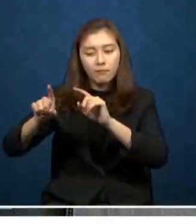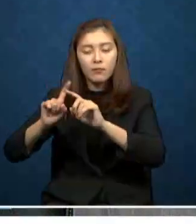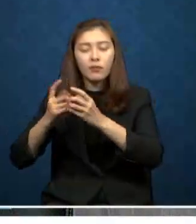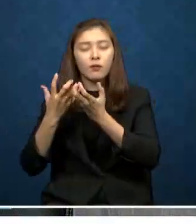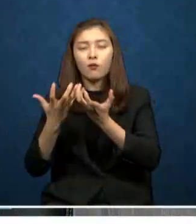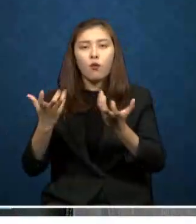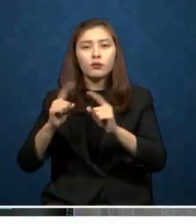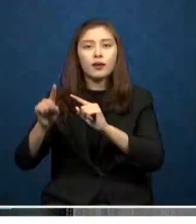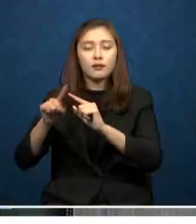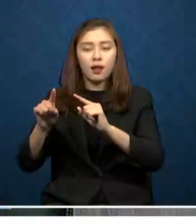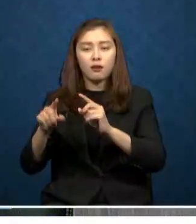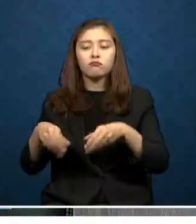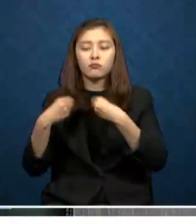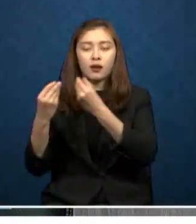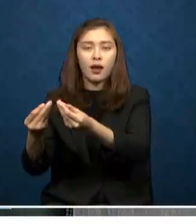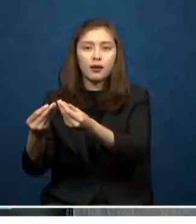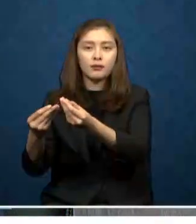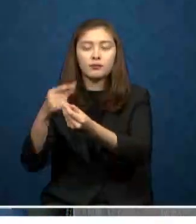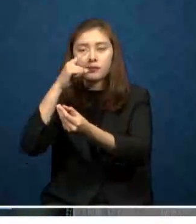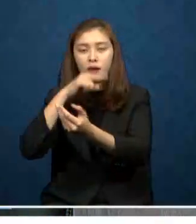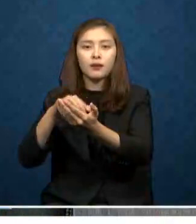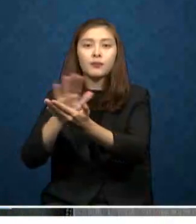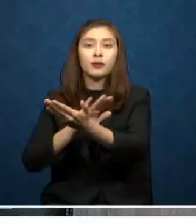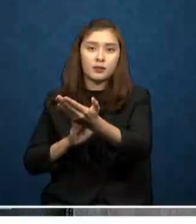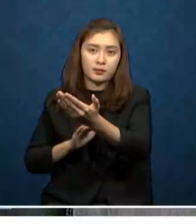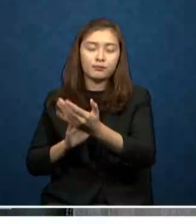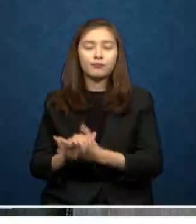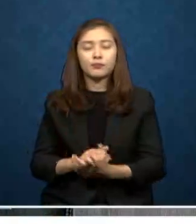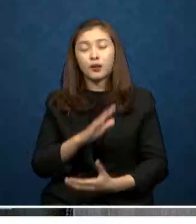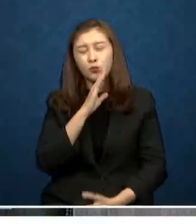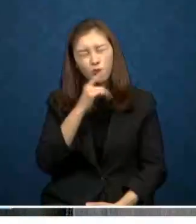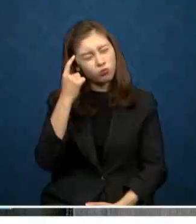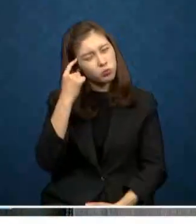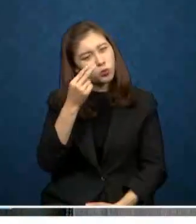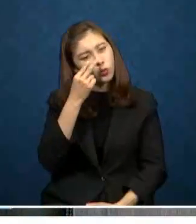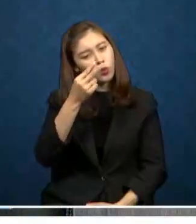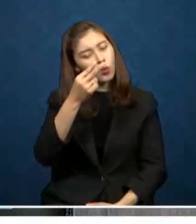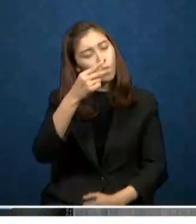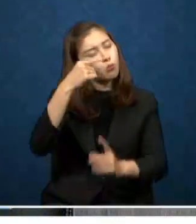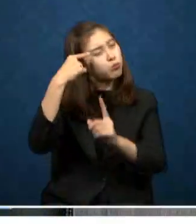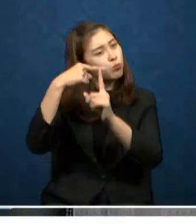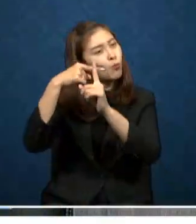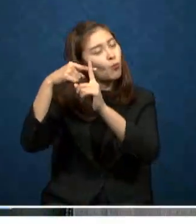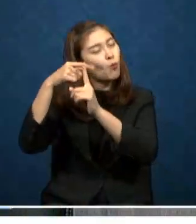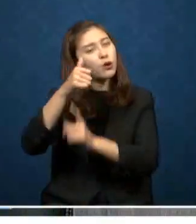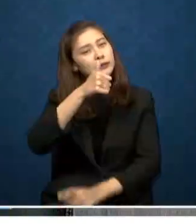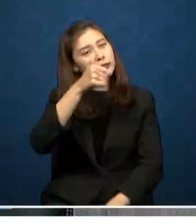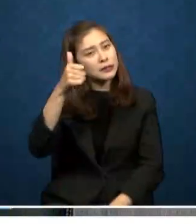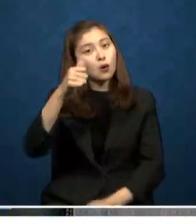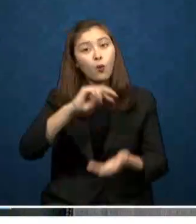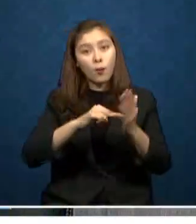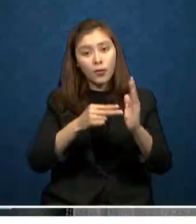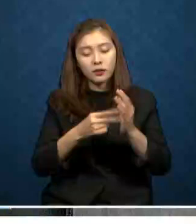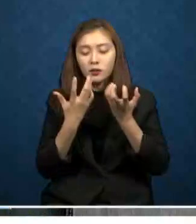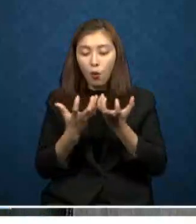กและด้านลบคือด้านบวกก็ดีเป็นความดีทำให้งานที่เป็นภูมิปัญญาของแผ่นดินเนี่ยมันได้เผย